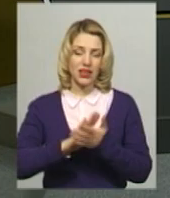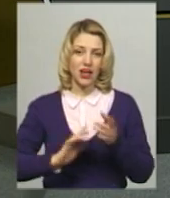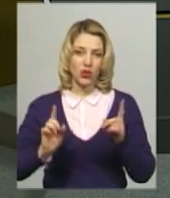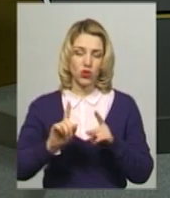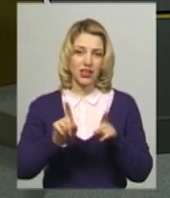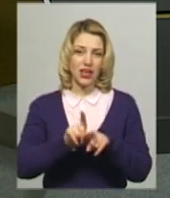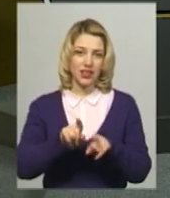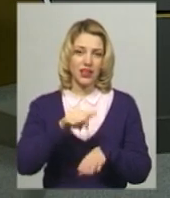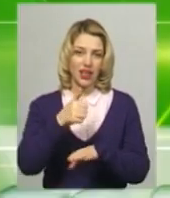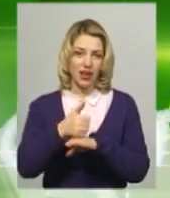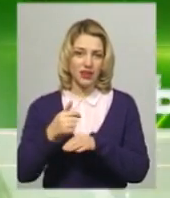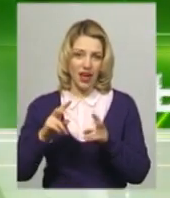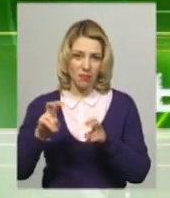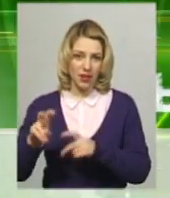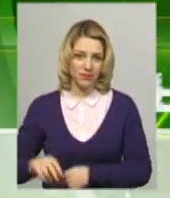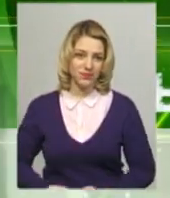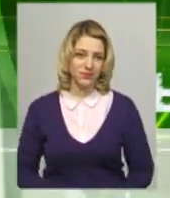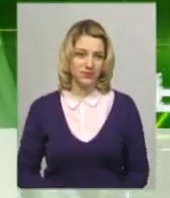про такі теми.